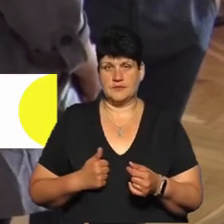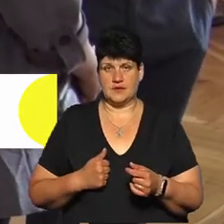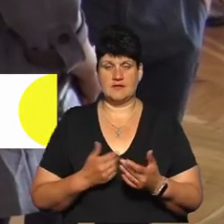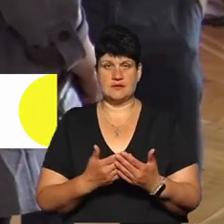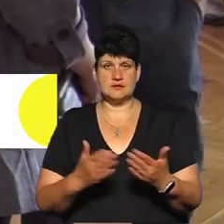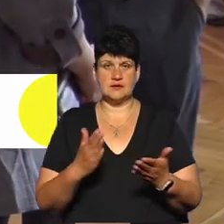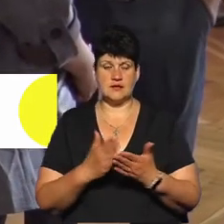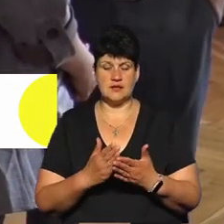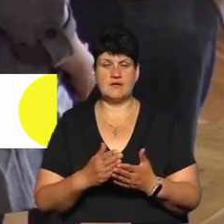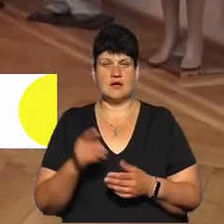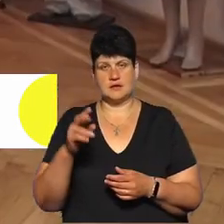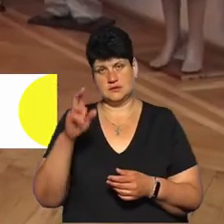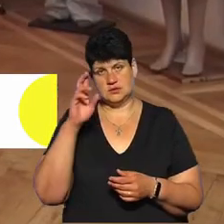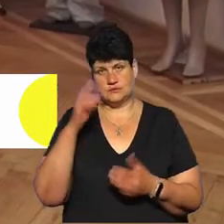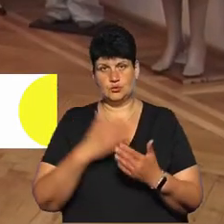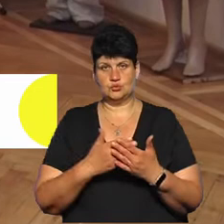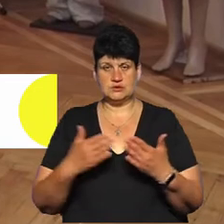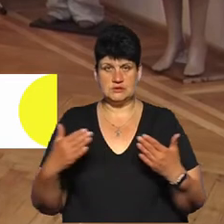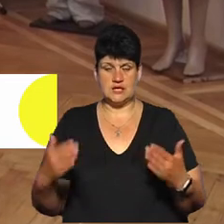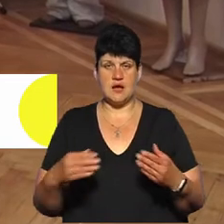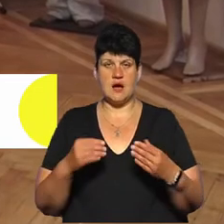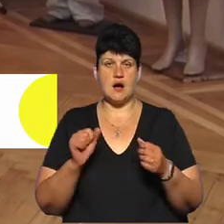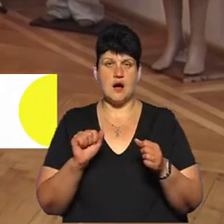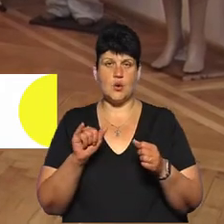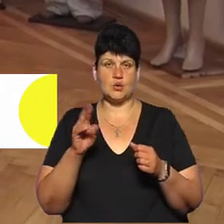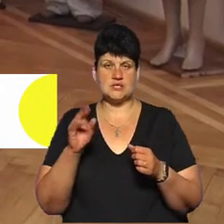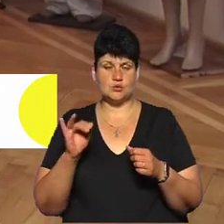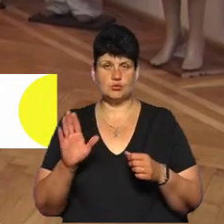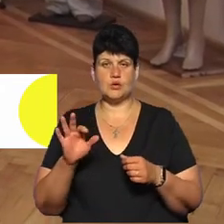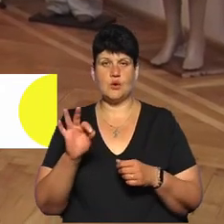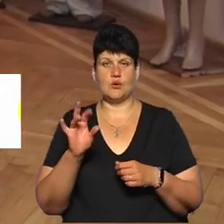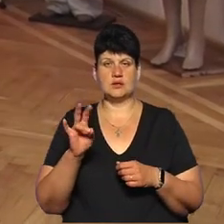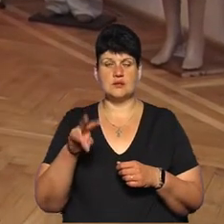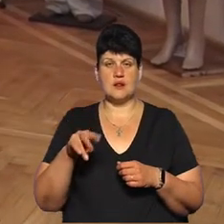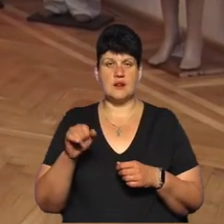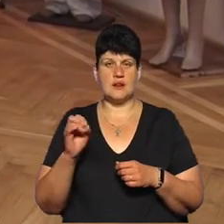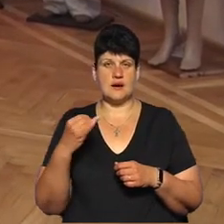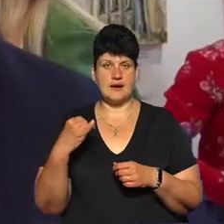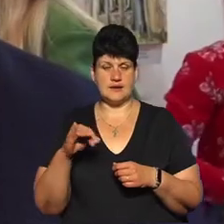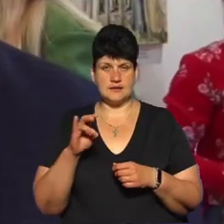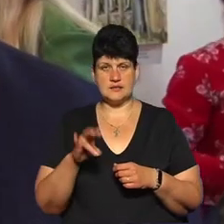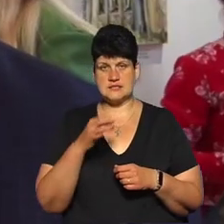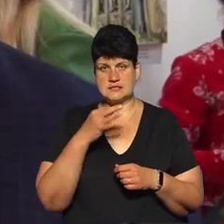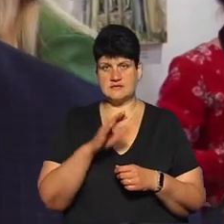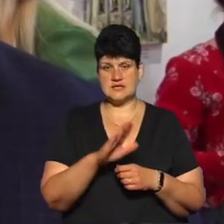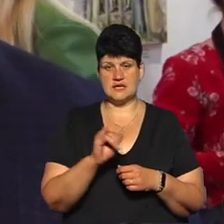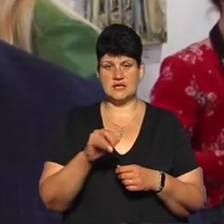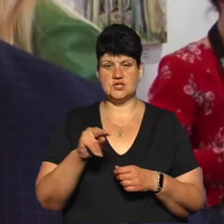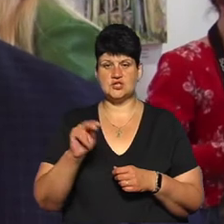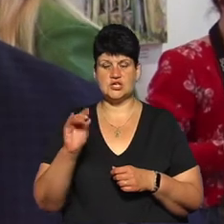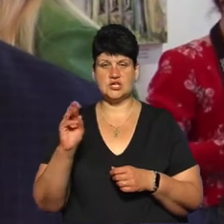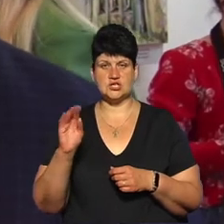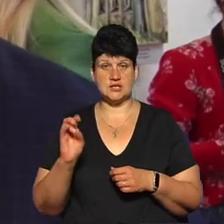Аукціон відбуватиметься онлайн, розповів його співорганізатор, директор Залозецького краєзнавчого музею Василь Ільчишин. Буде